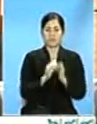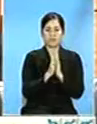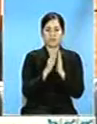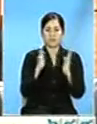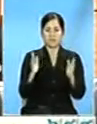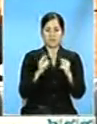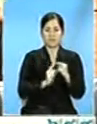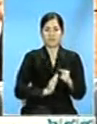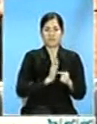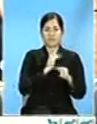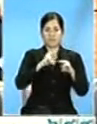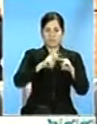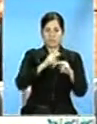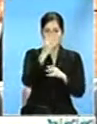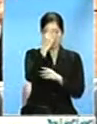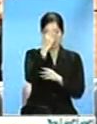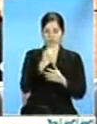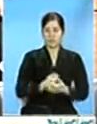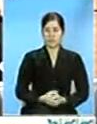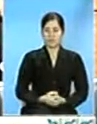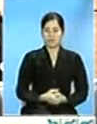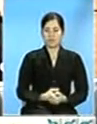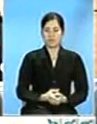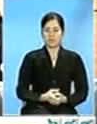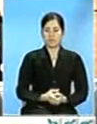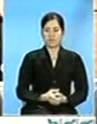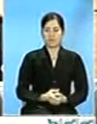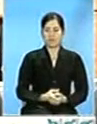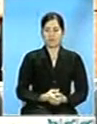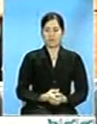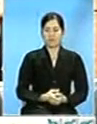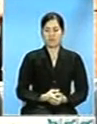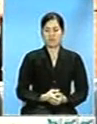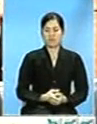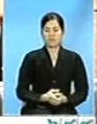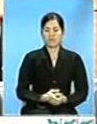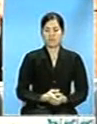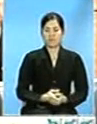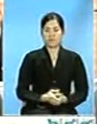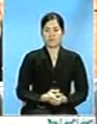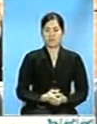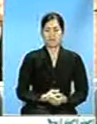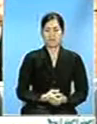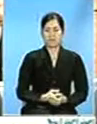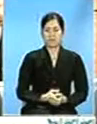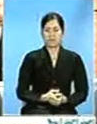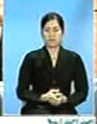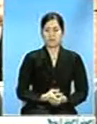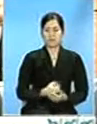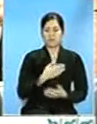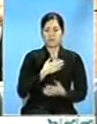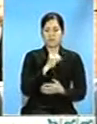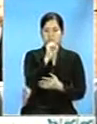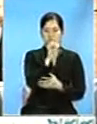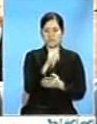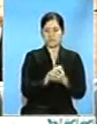ให้เกียรติมานั่งข้างหน้าผมนะครับขอบคุณครับท่านนายกครับกับผมเพิ่งเห็นเดี๋ยวนี้ต้องกราบเรียนนิดนึงครับผมจังเรียนว่าน